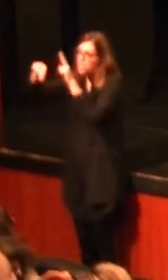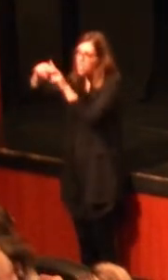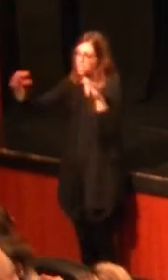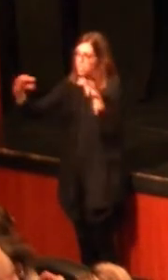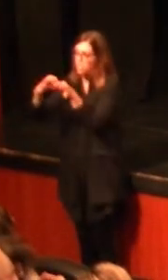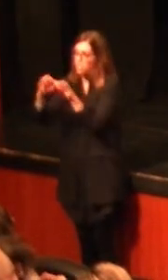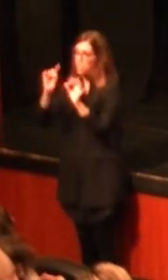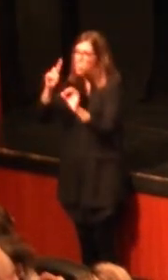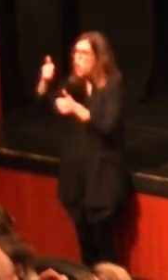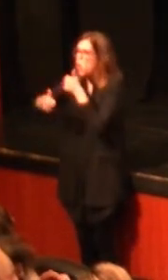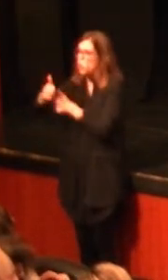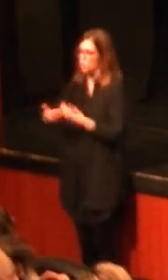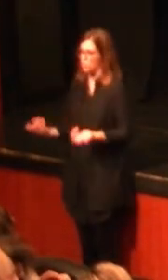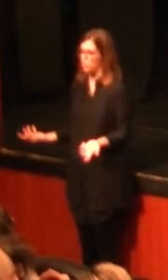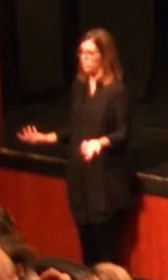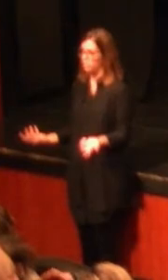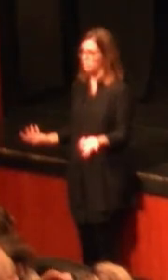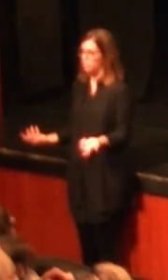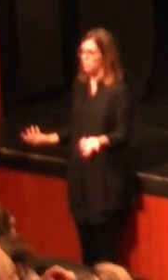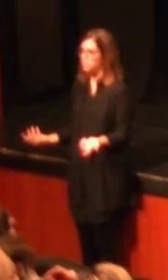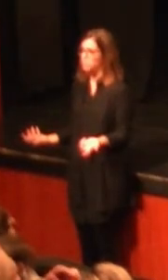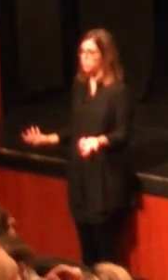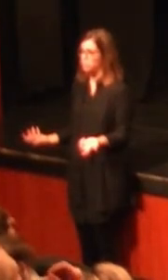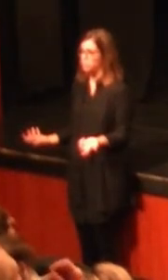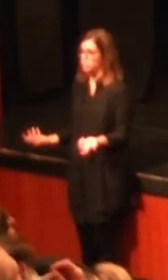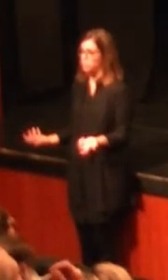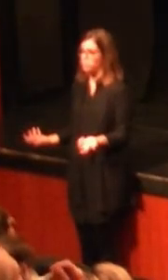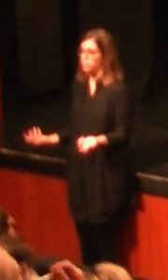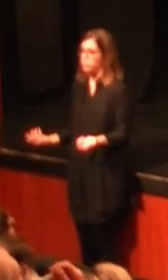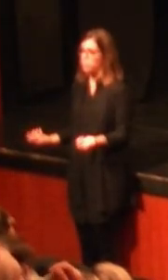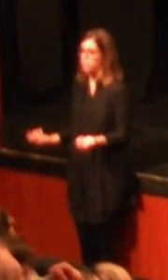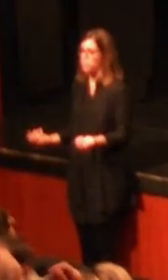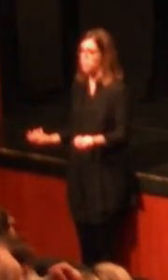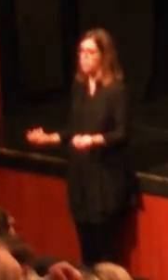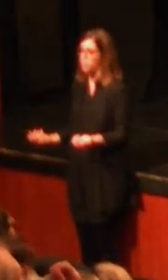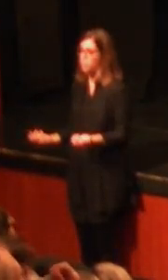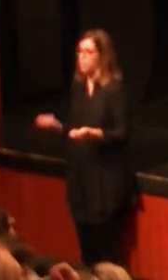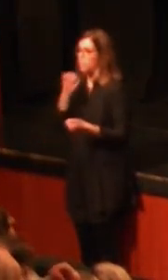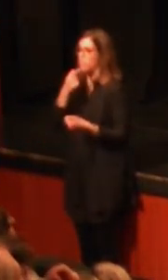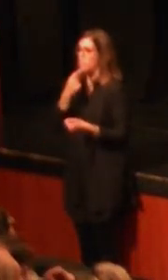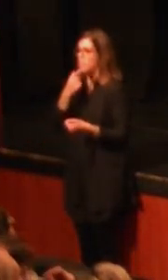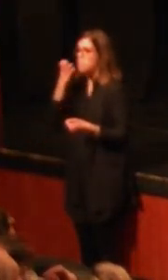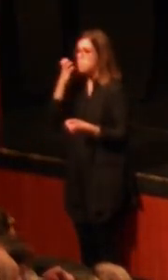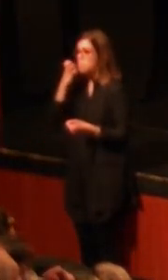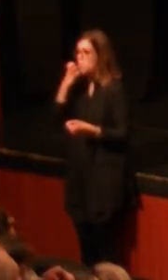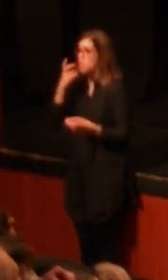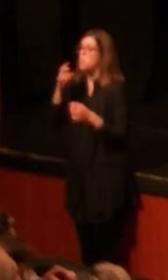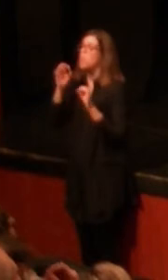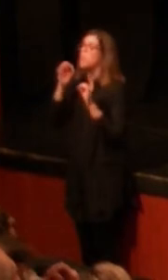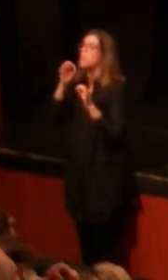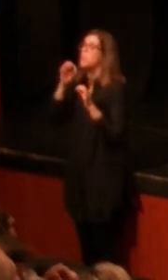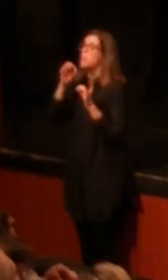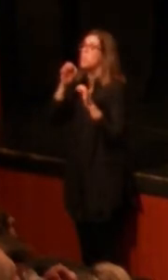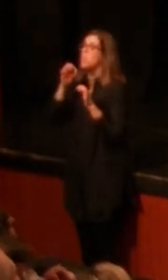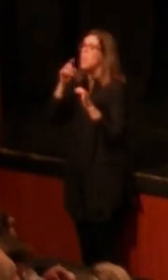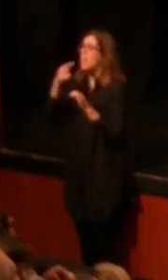concurs. N'hi ha un concret, per exemple, que és el concert social, que el que fan és que s'assembla més a que et donin una llicència